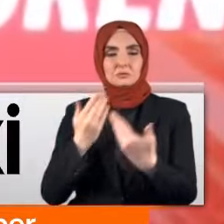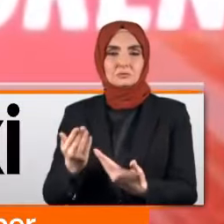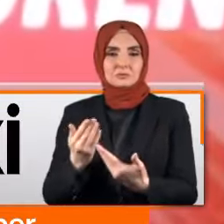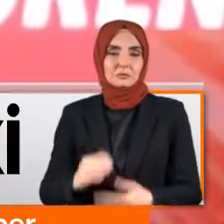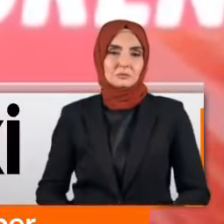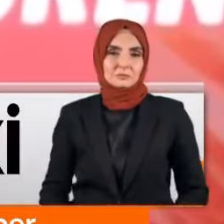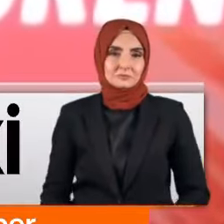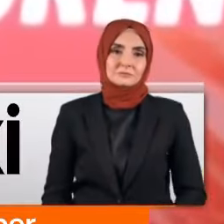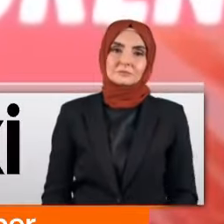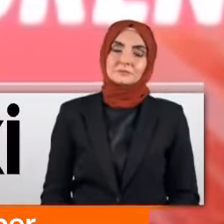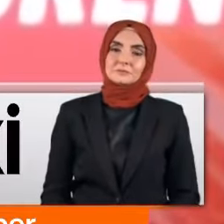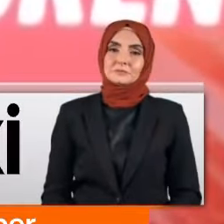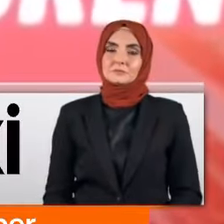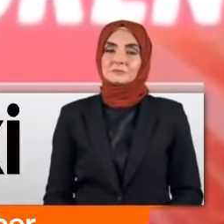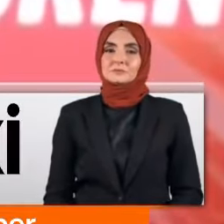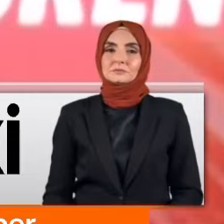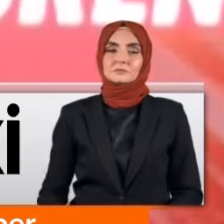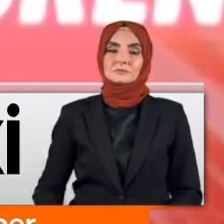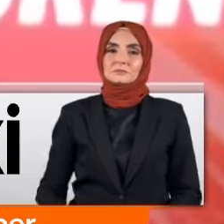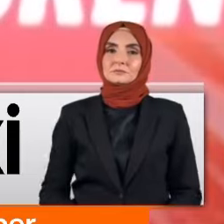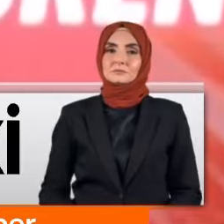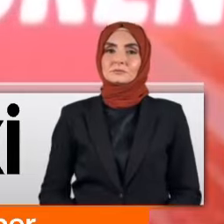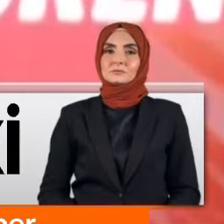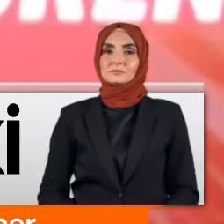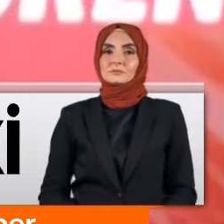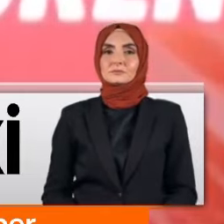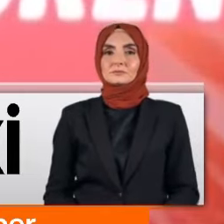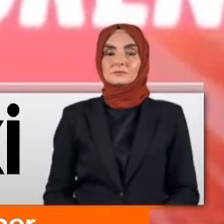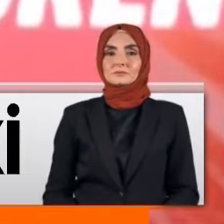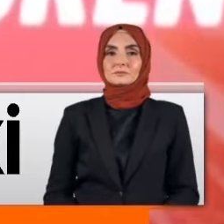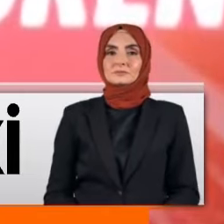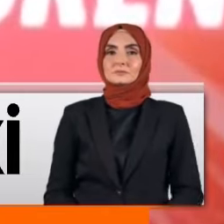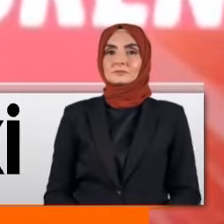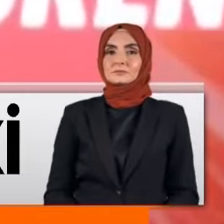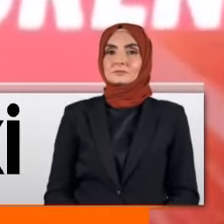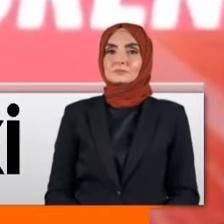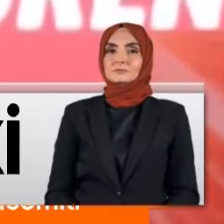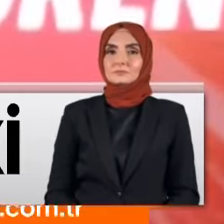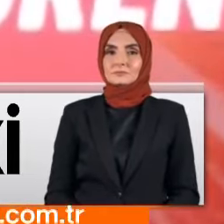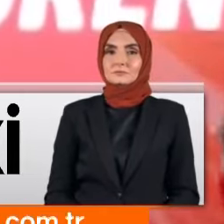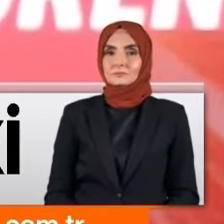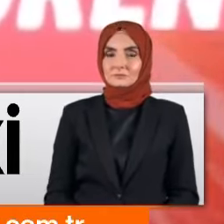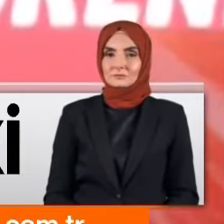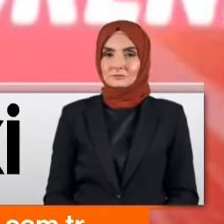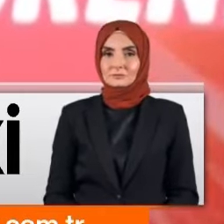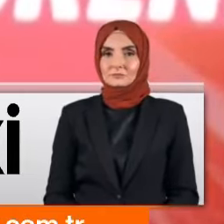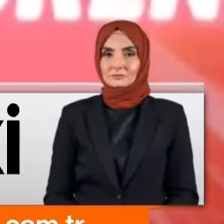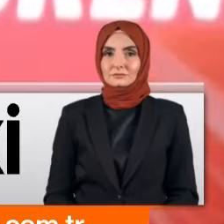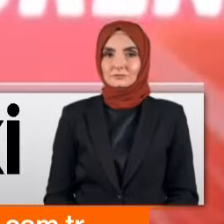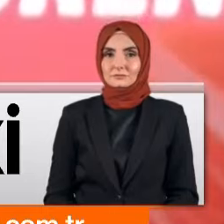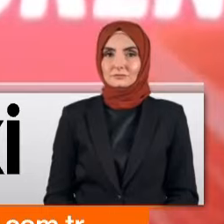bugün değişim sloganının altının boşaltılarak hedefinden koparıldığını ve